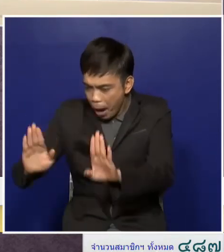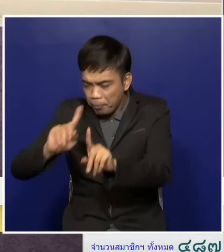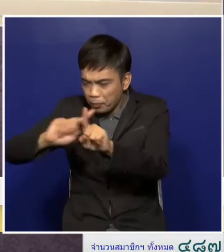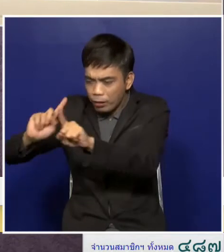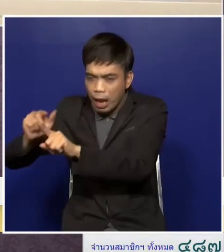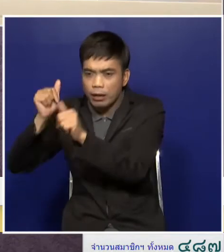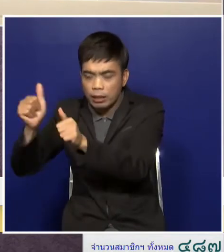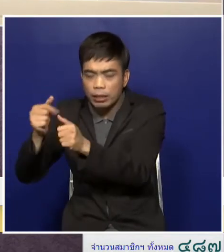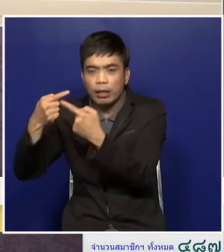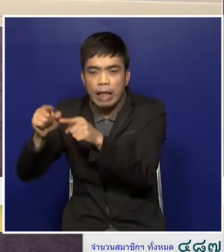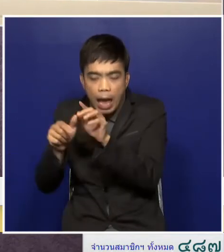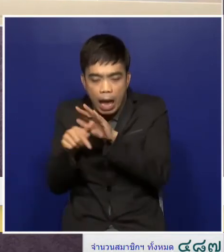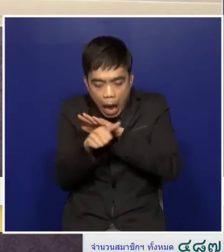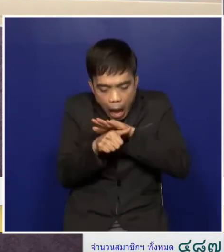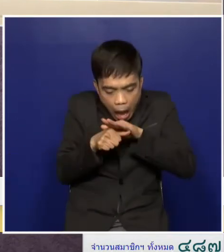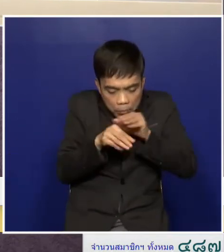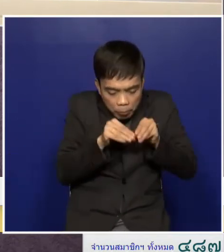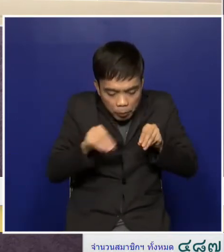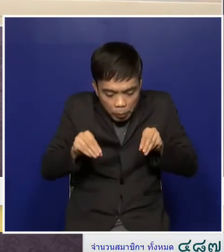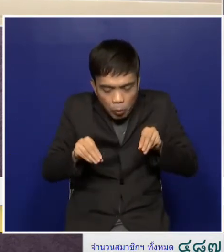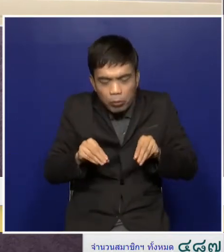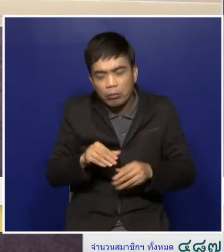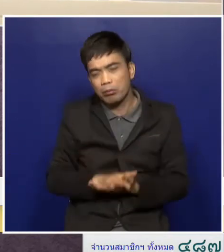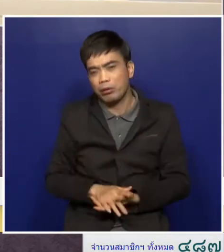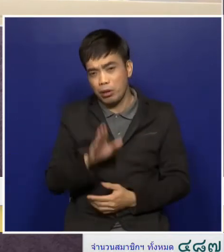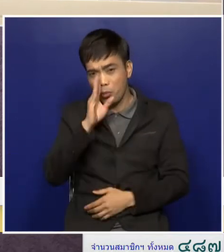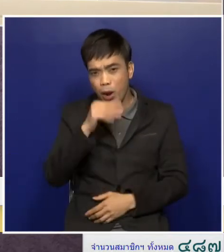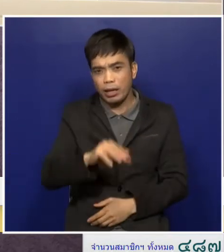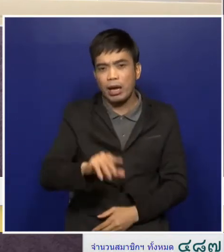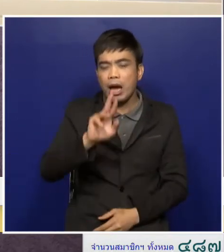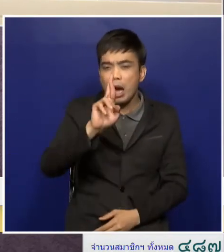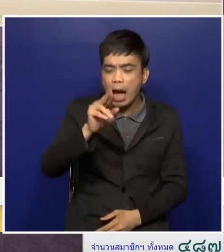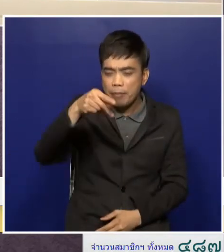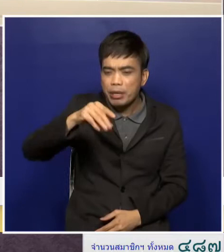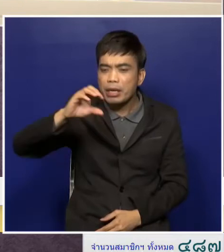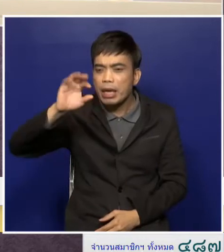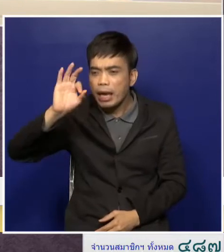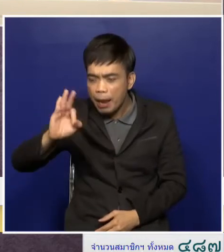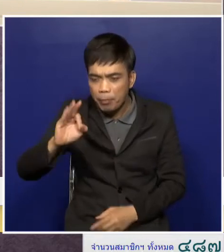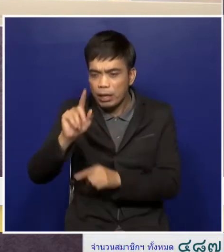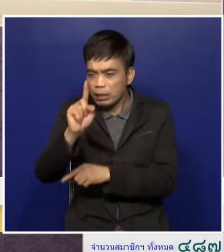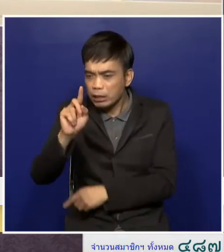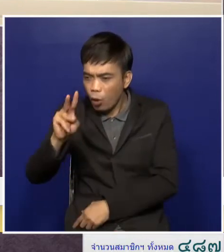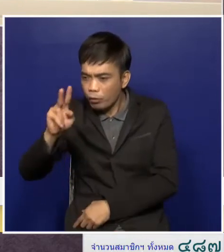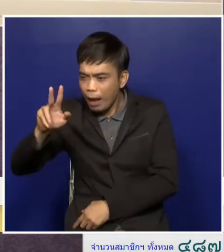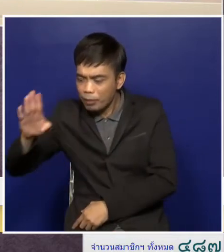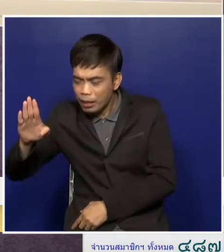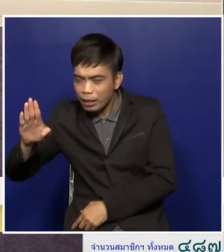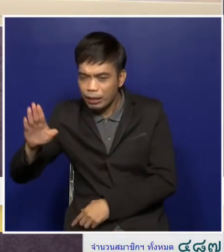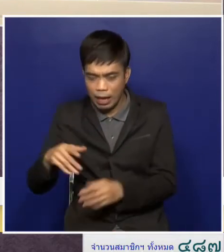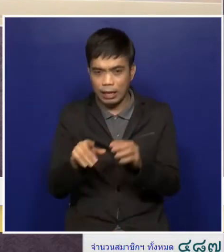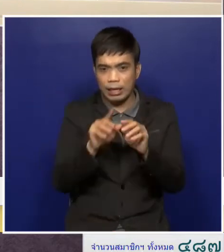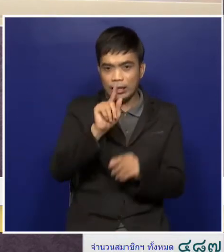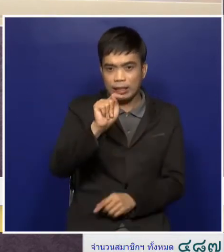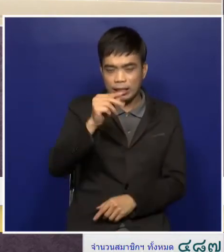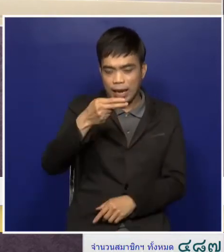ร เอ ปูก ก็ ผิ ตอง ไปอบ ปลกเพระ่า ได้ rpf 1234 มา เส้น ยาย ก แ็ง tsc ได ตำ ว หน ขอ ส